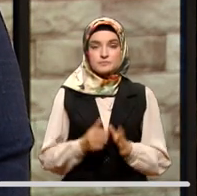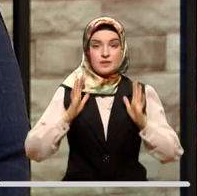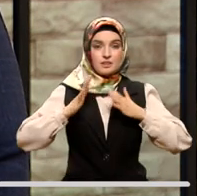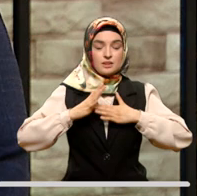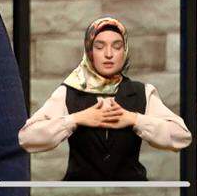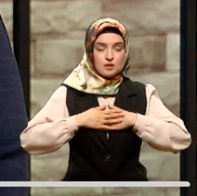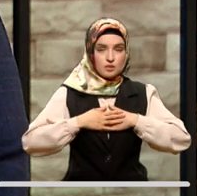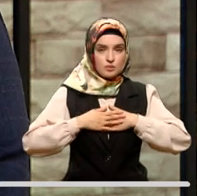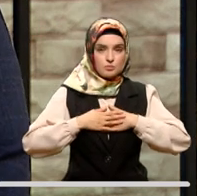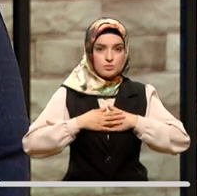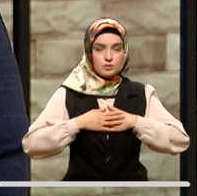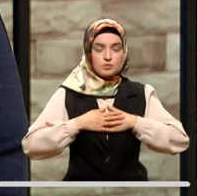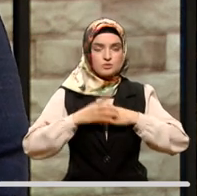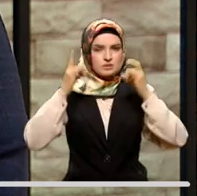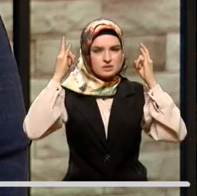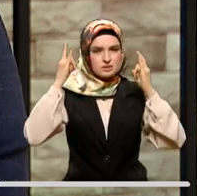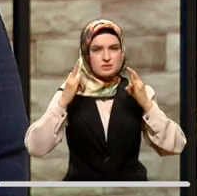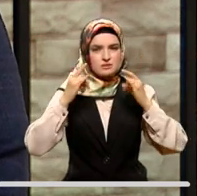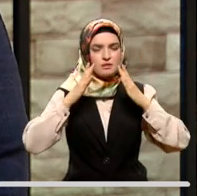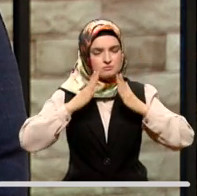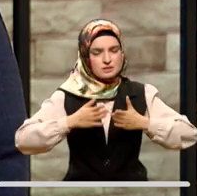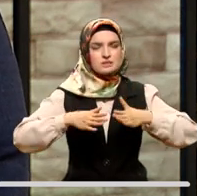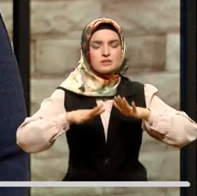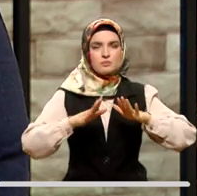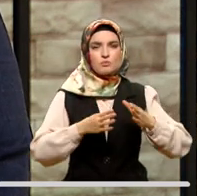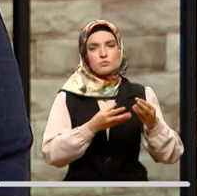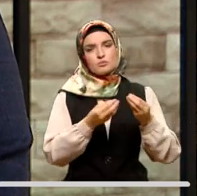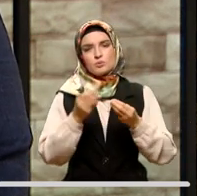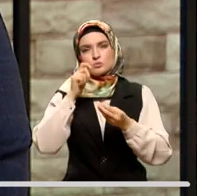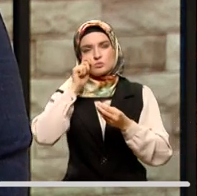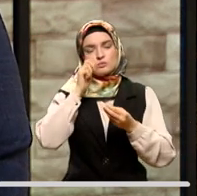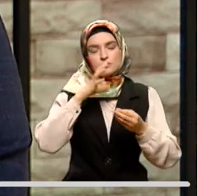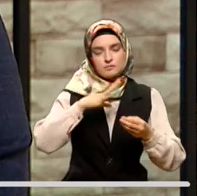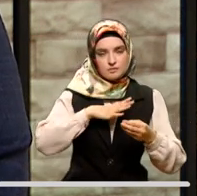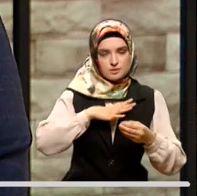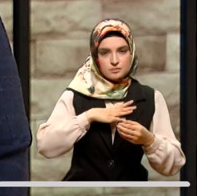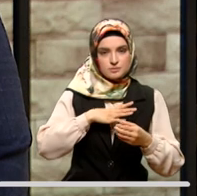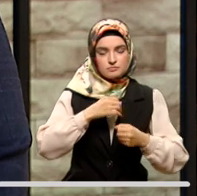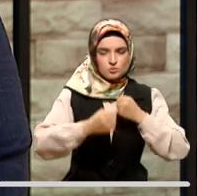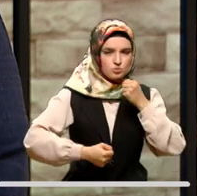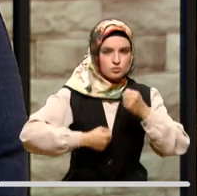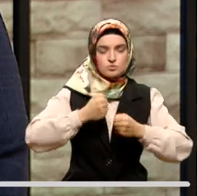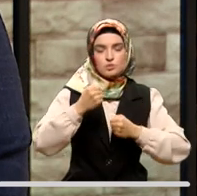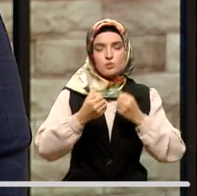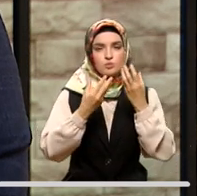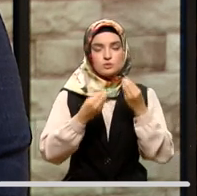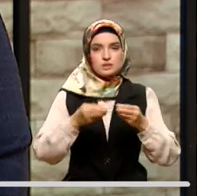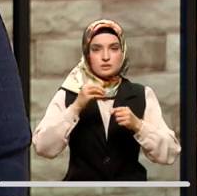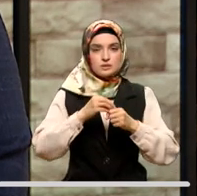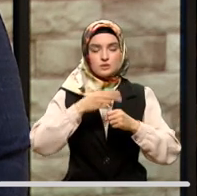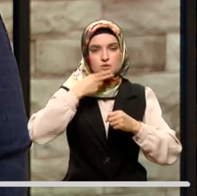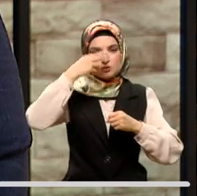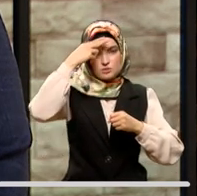vakit namazlarını camide kılamayan bir sürü Müslümanımız var. Yani koşuşturmasından. Cumadan